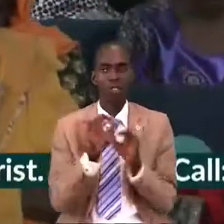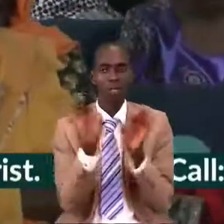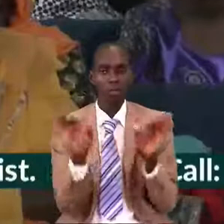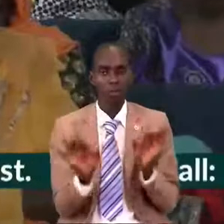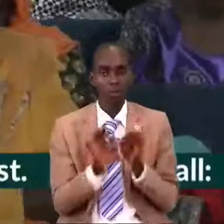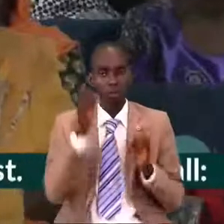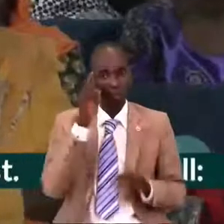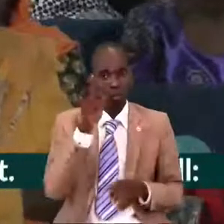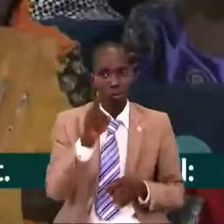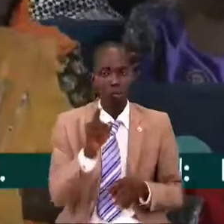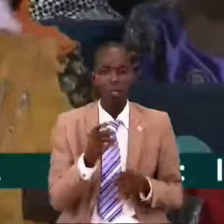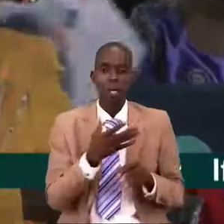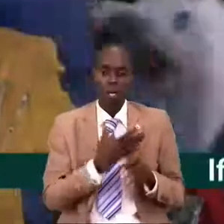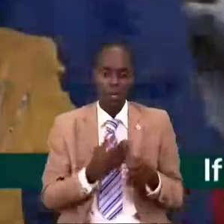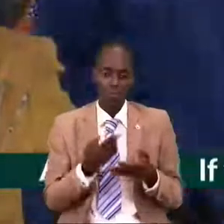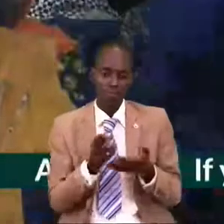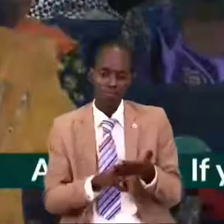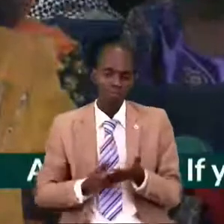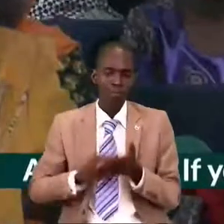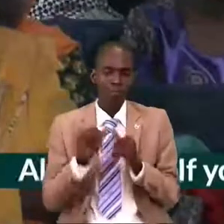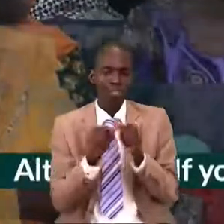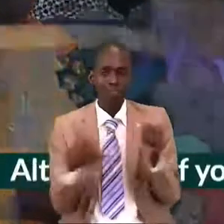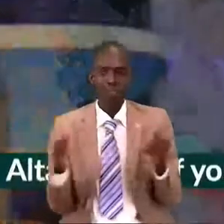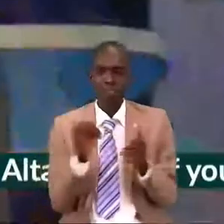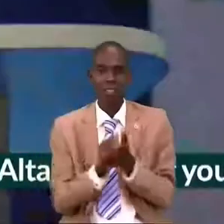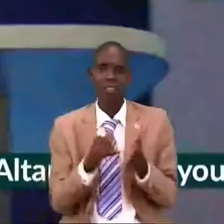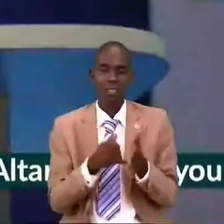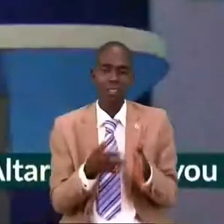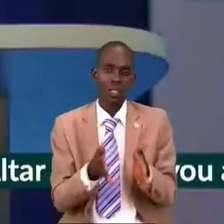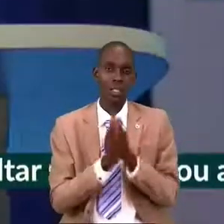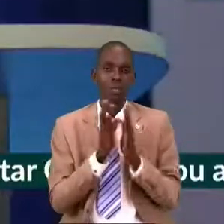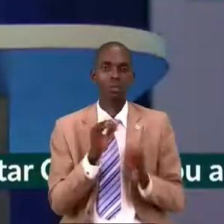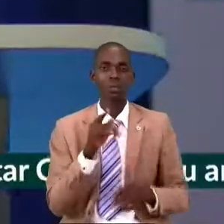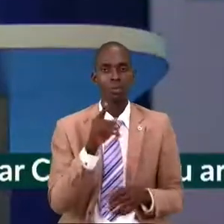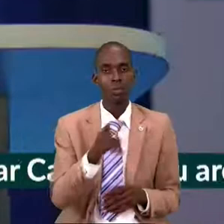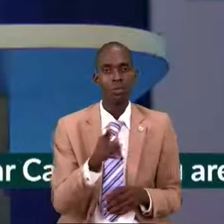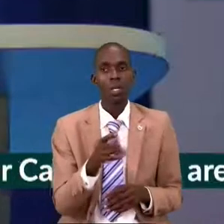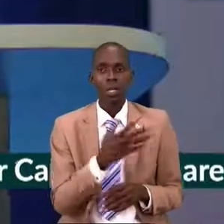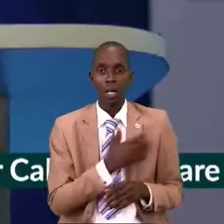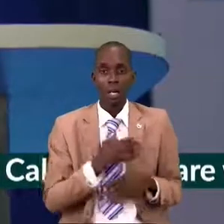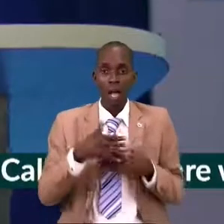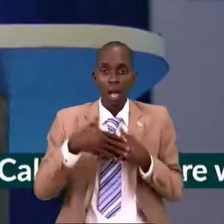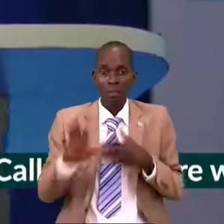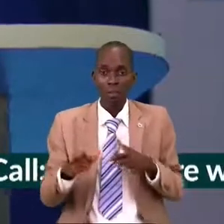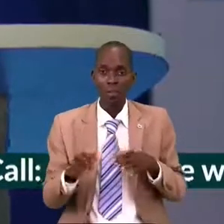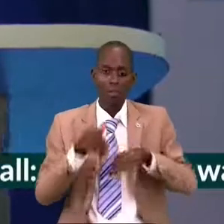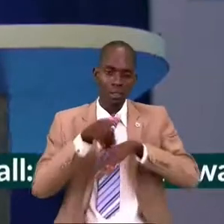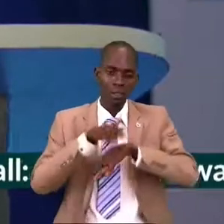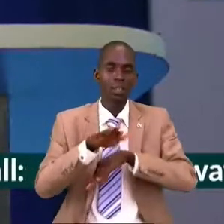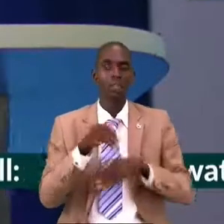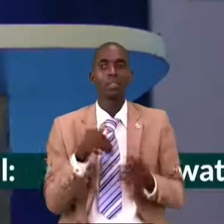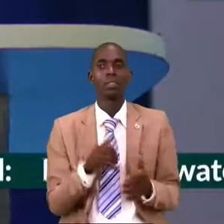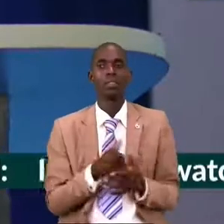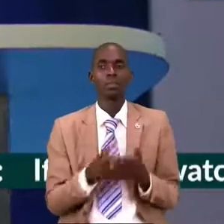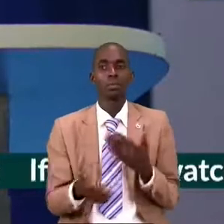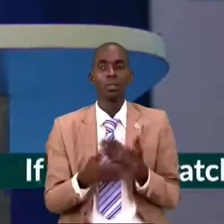Donc, vous qui êtes assis, soyez en prière. Préparez-vous. Nous ne sommes pas pressés ce soir. Tu recevras